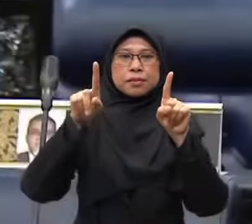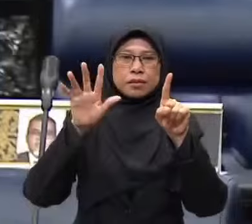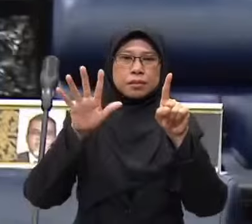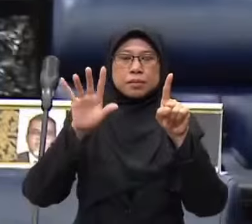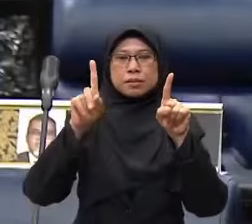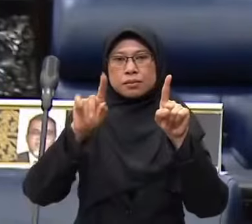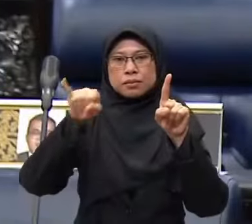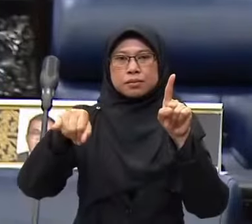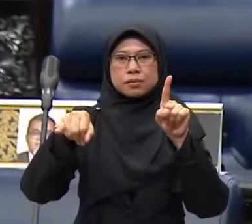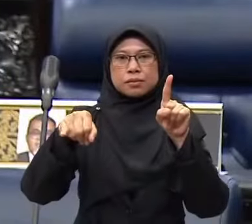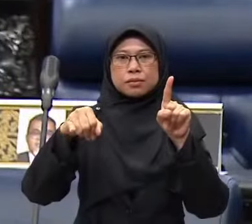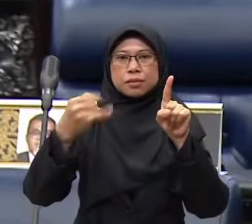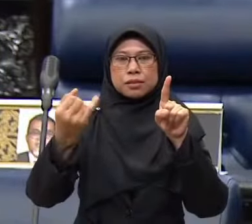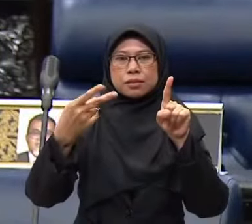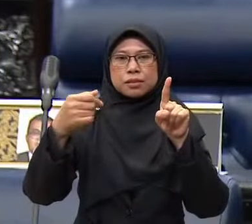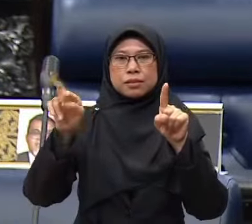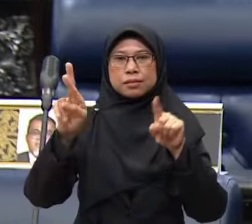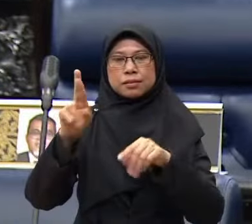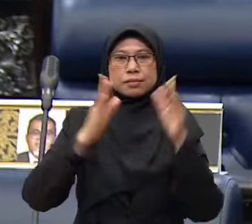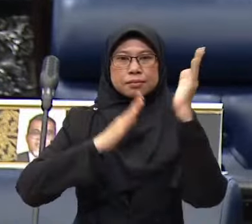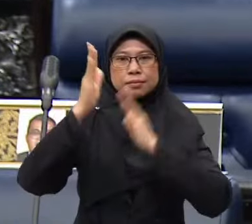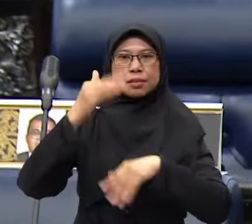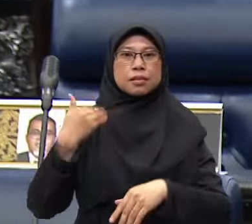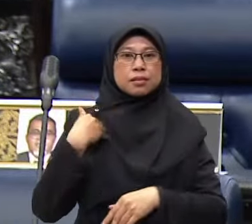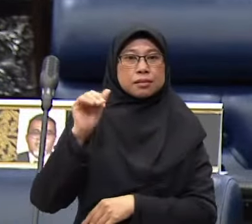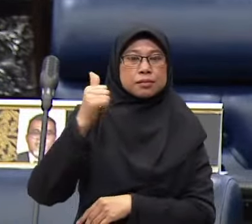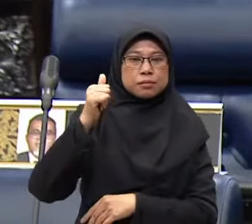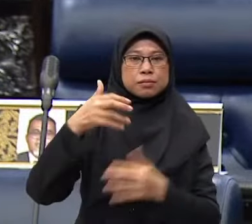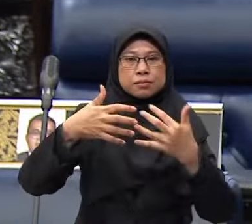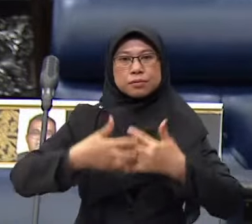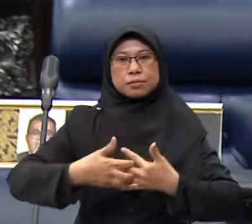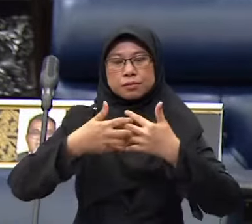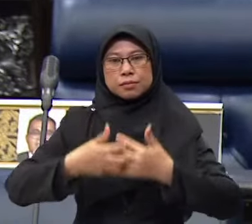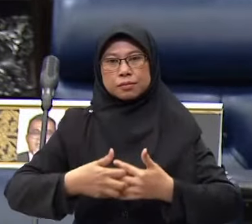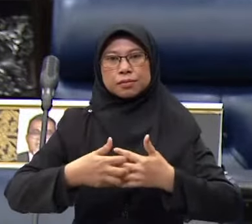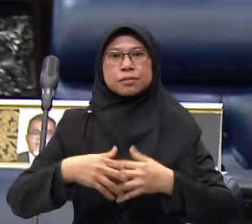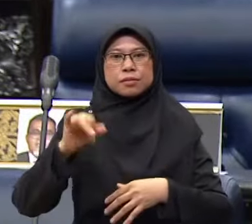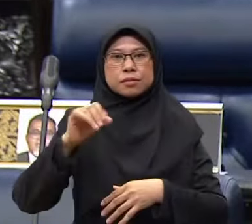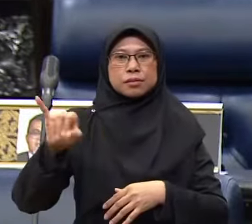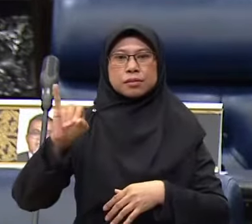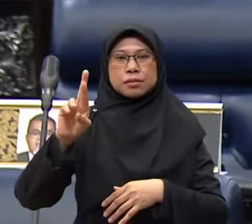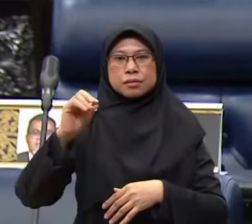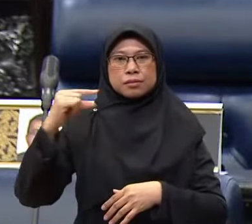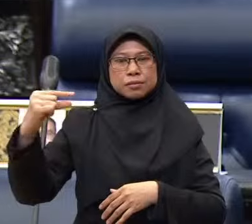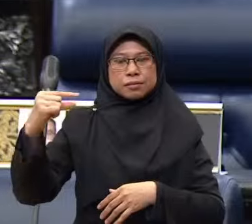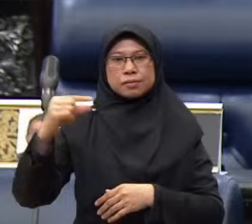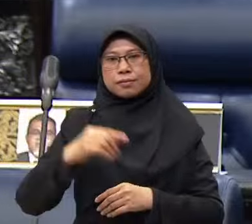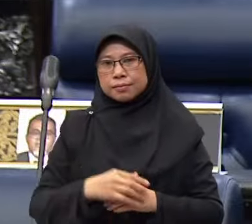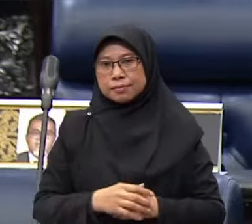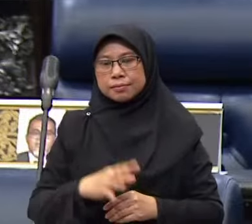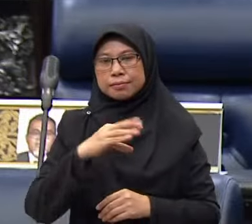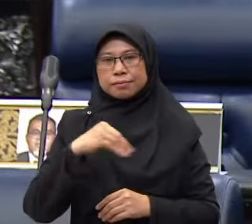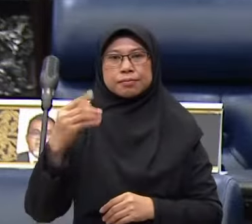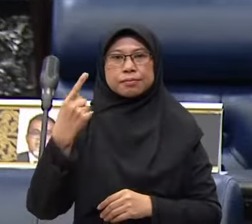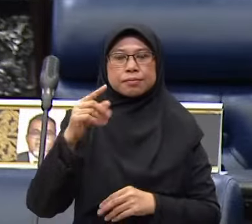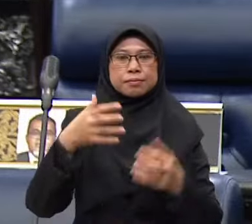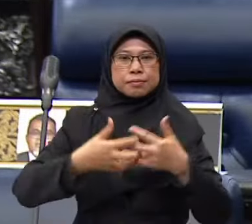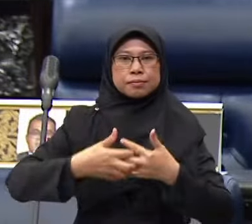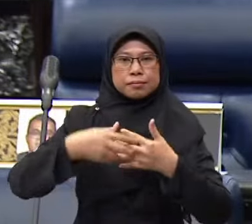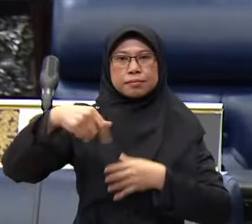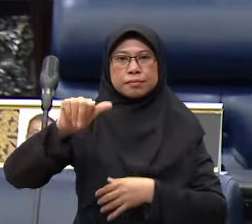hektar di Malaysia Sabah juga mempunyai 10 kilang pelumat isi PAM ker crushing factory dan 11 kilang